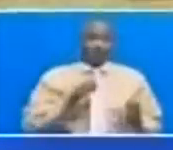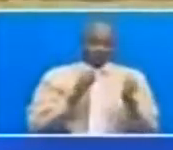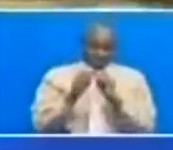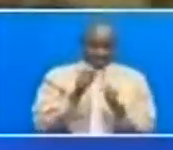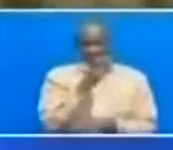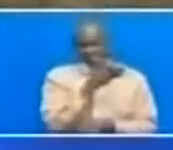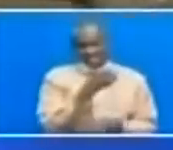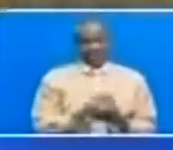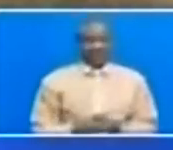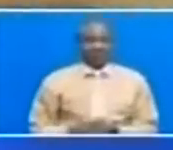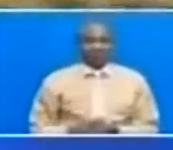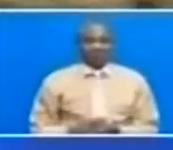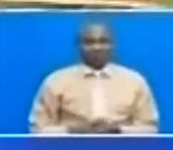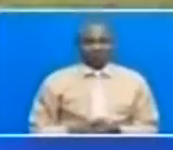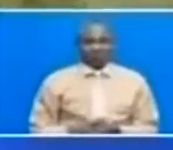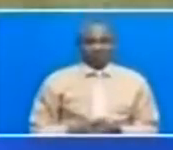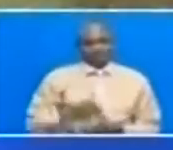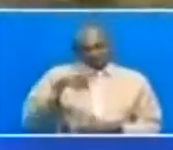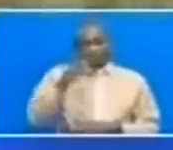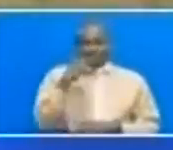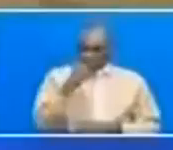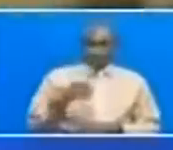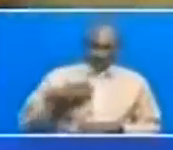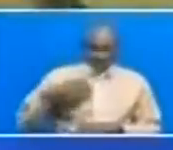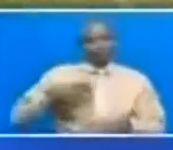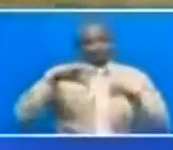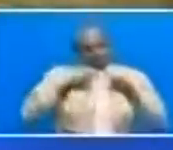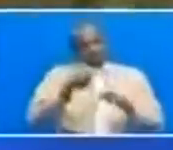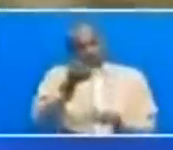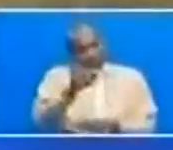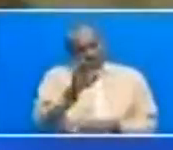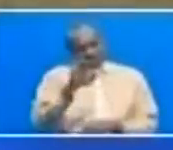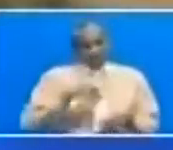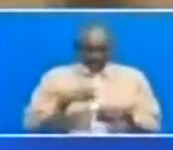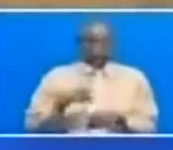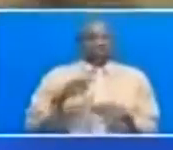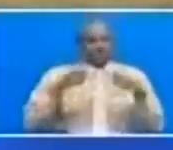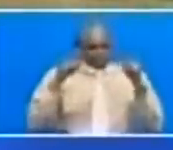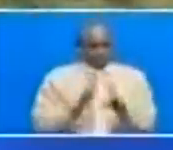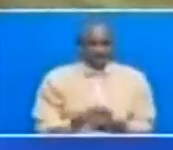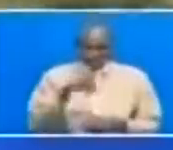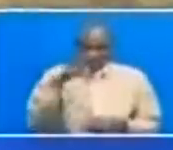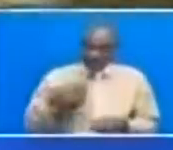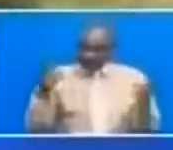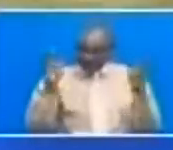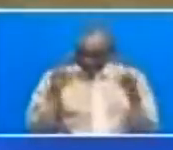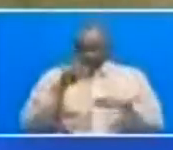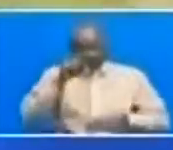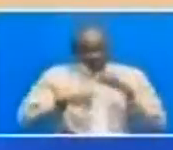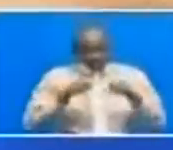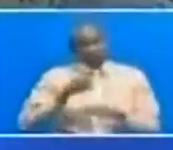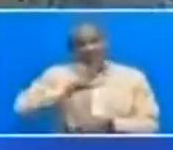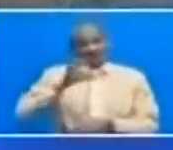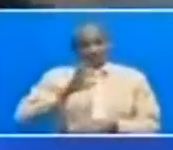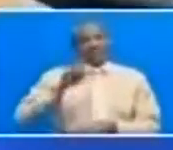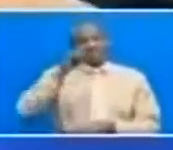barani. Ana imani kwamba waliomrithi watafanya vyema. Kwa sasa anajiandaa kwa mashindano ya baiskeli katika kaunti ya